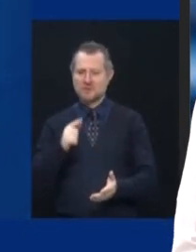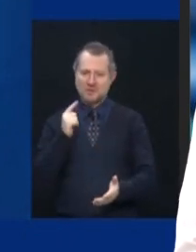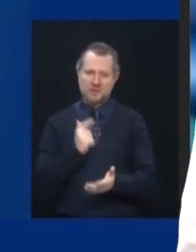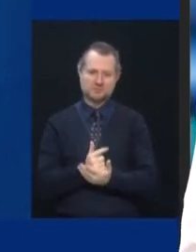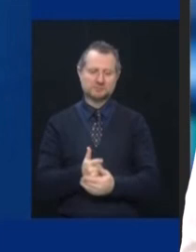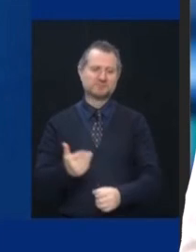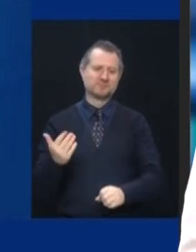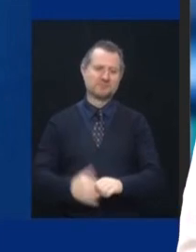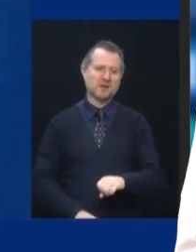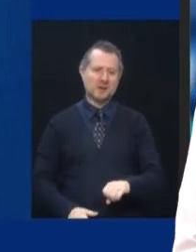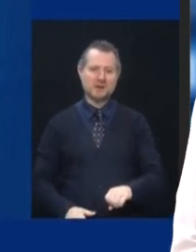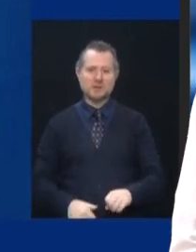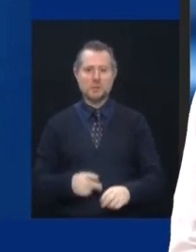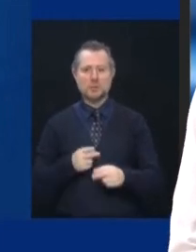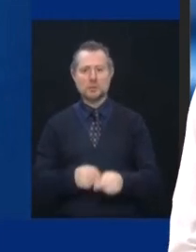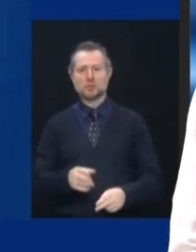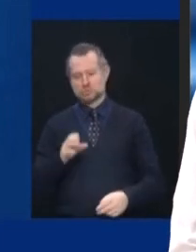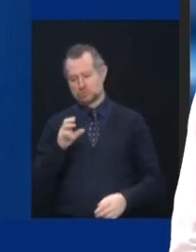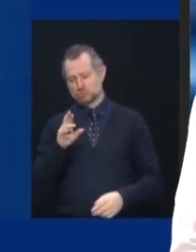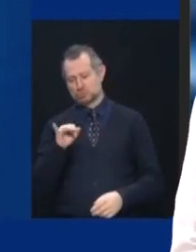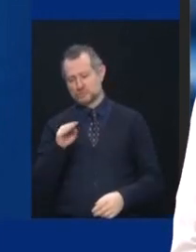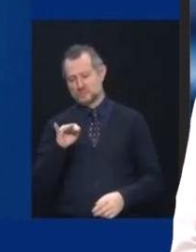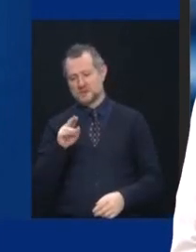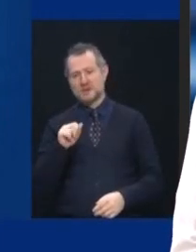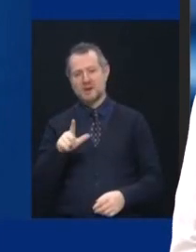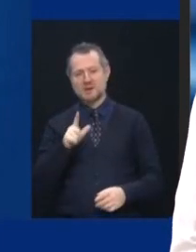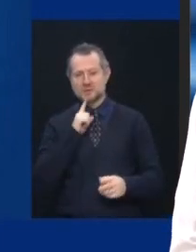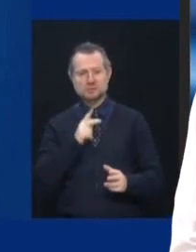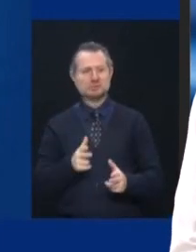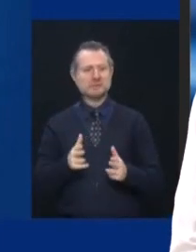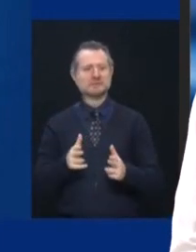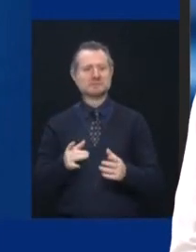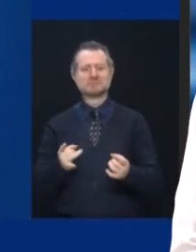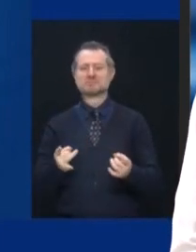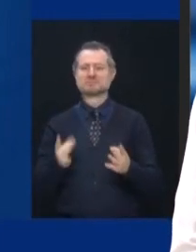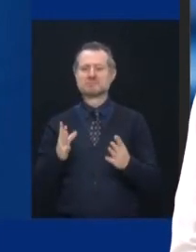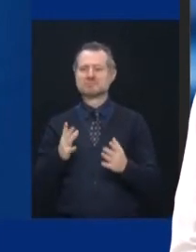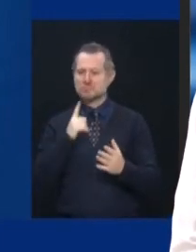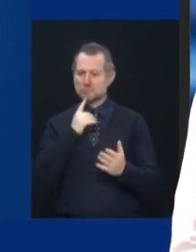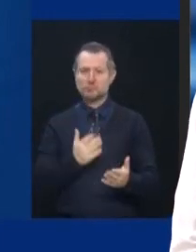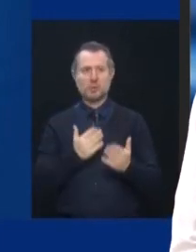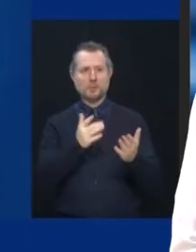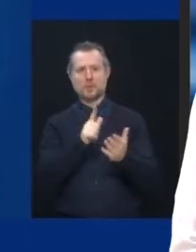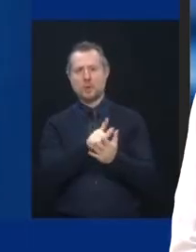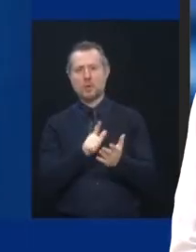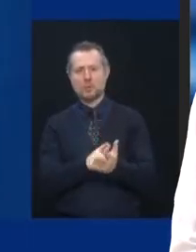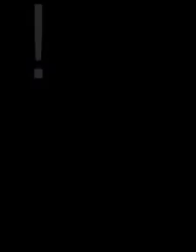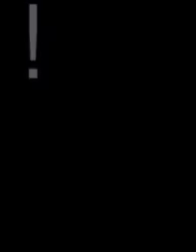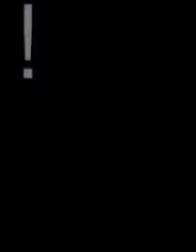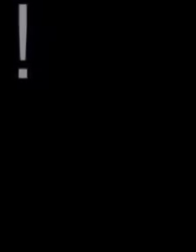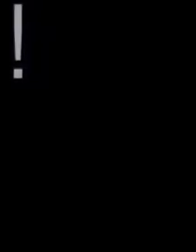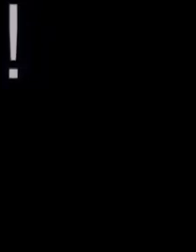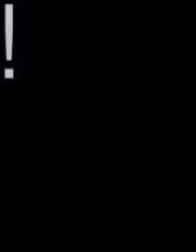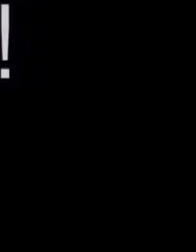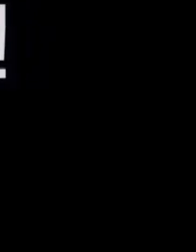下面留言。关注美国，了解纽约，请点赞订阅这个频道，谢谢您们的观看。